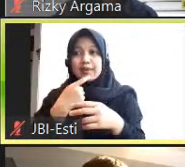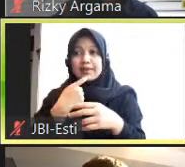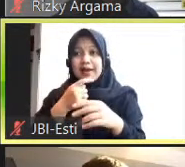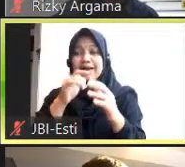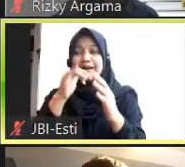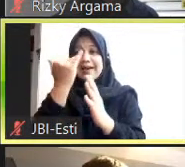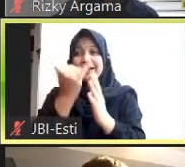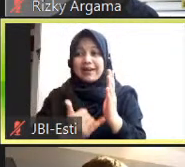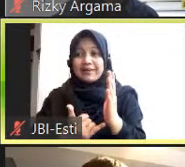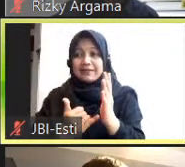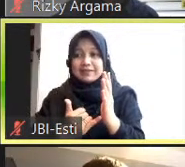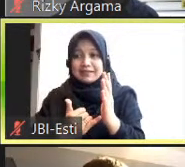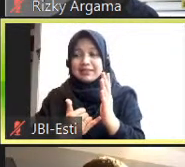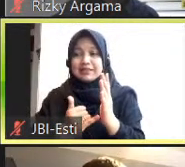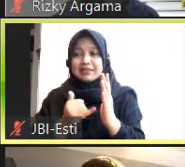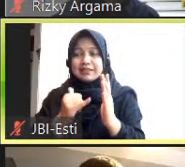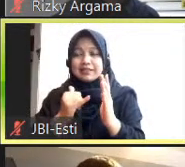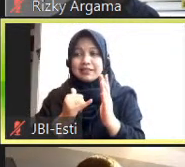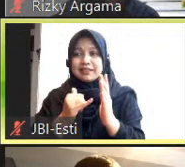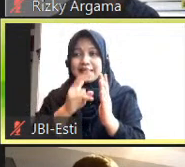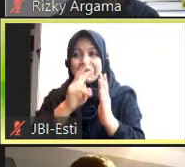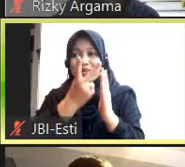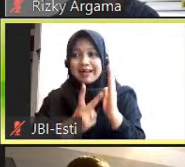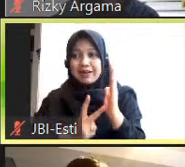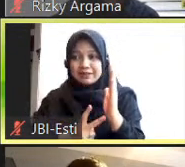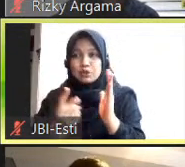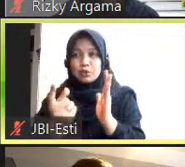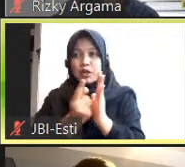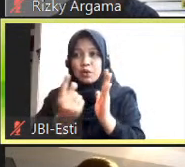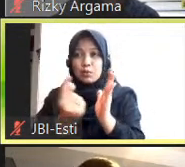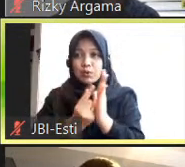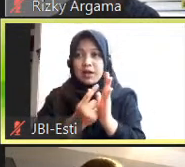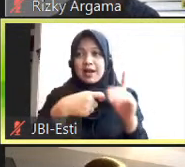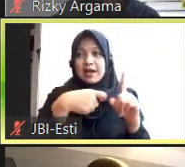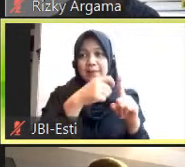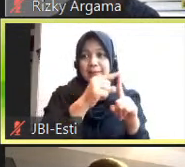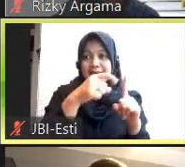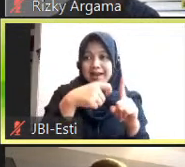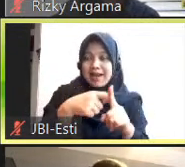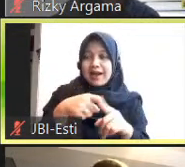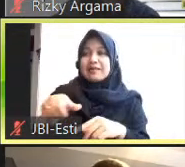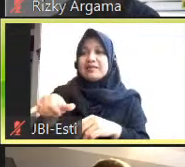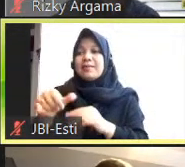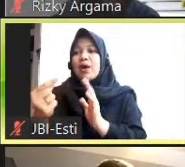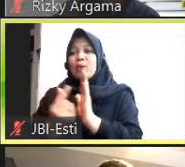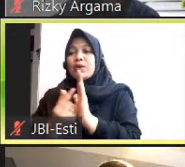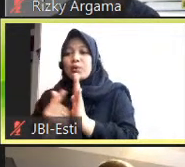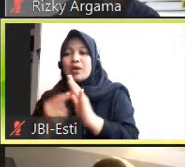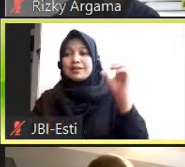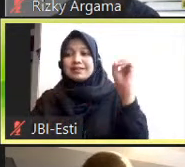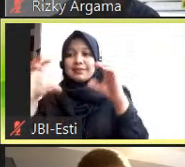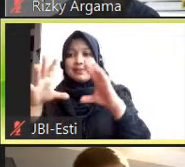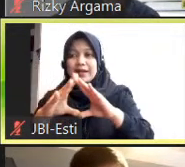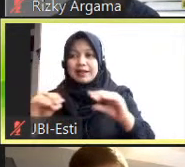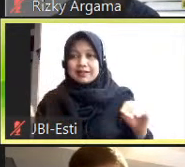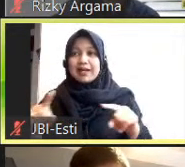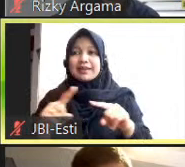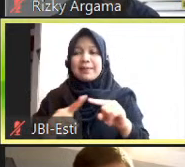dan revisi Undang-Undang Cipta Kerja. Tapi saya akan singkatkan